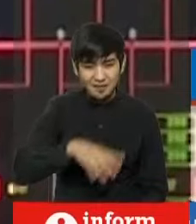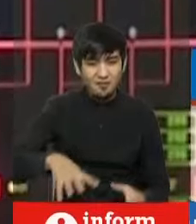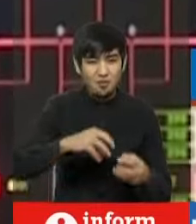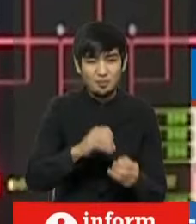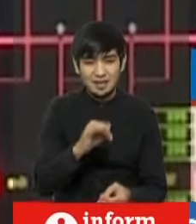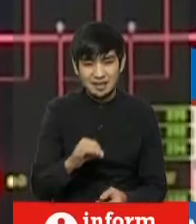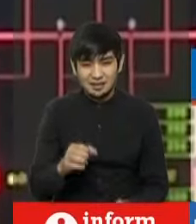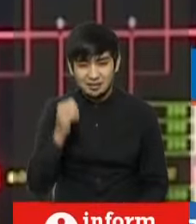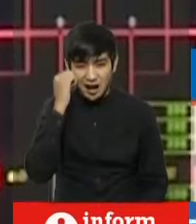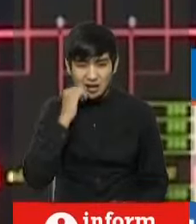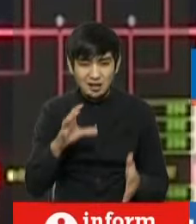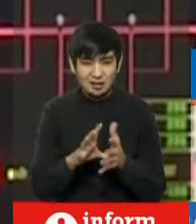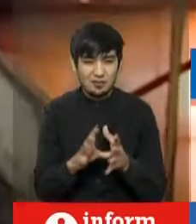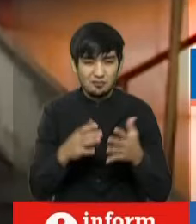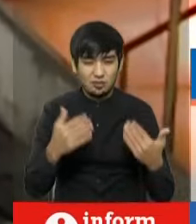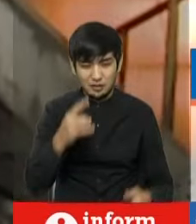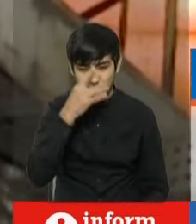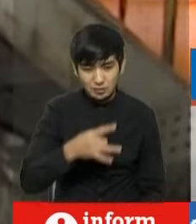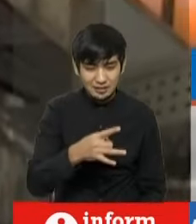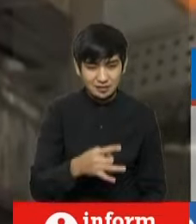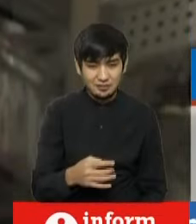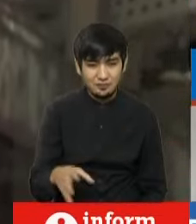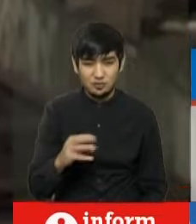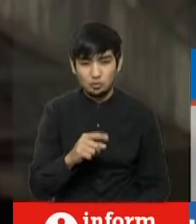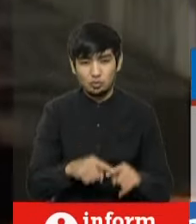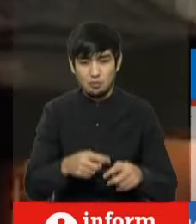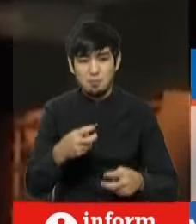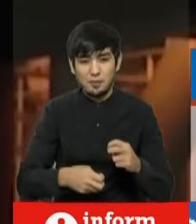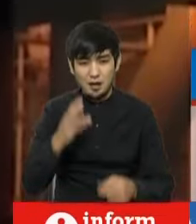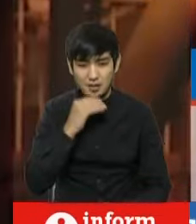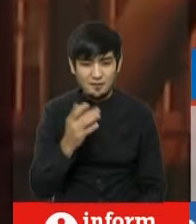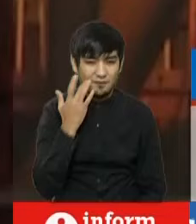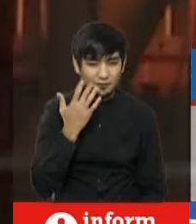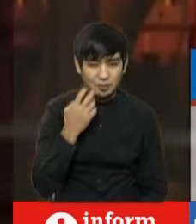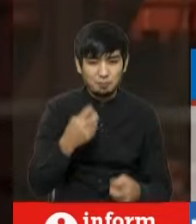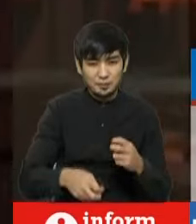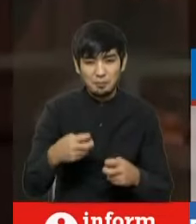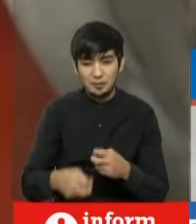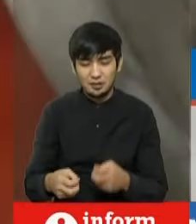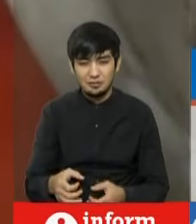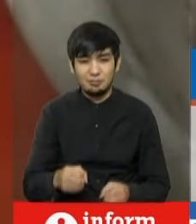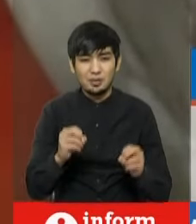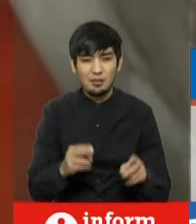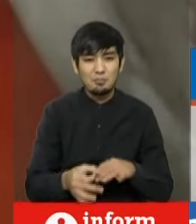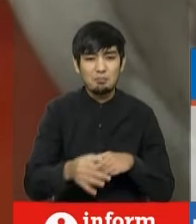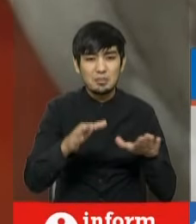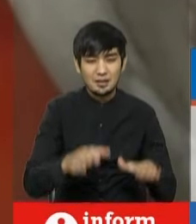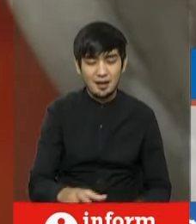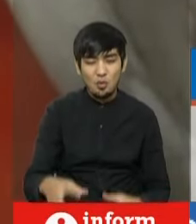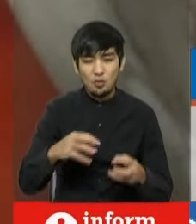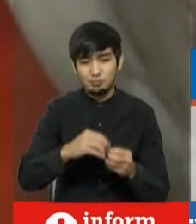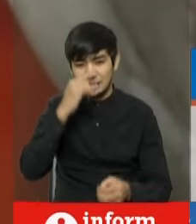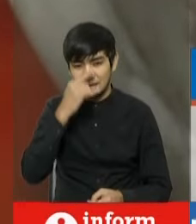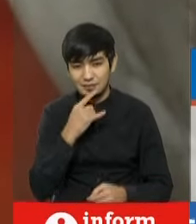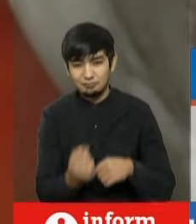износ электросетей в некоторых регионах республики критический, из-за чего наблюдаются частые блэкауты в населенных пунктах. В целом Казахстан